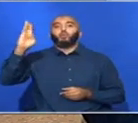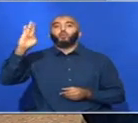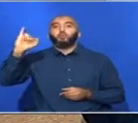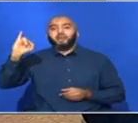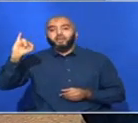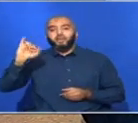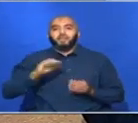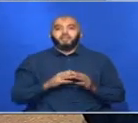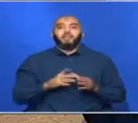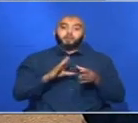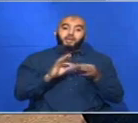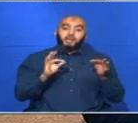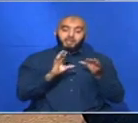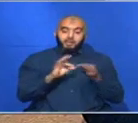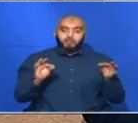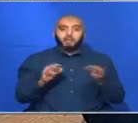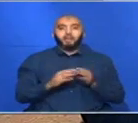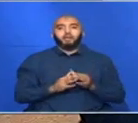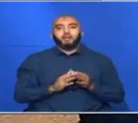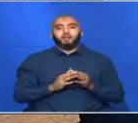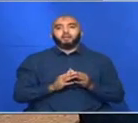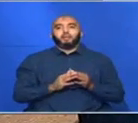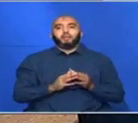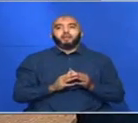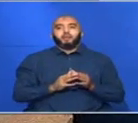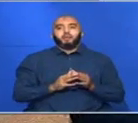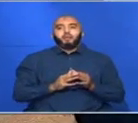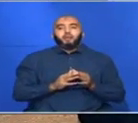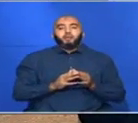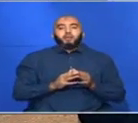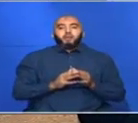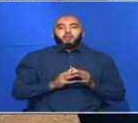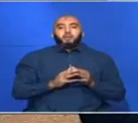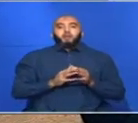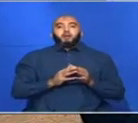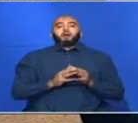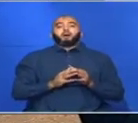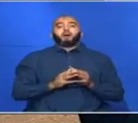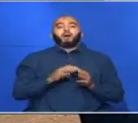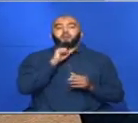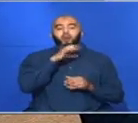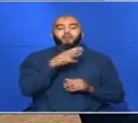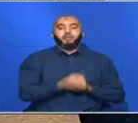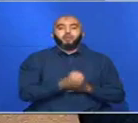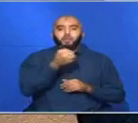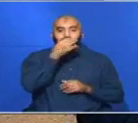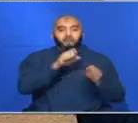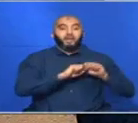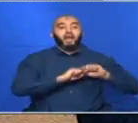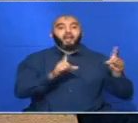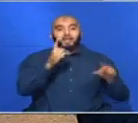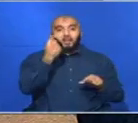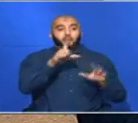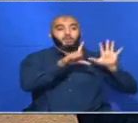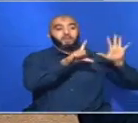توقفنا عند مقام ذكر الله عز وجل وقوله صلى الله عليه وسلم ورجل ذكر الله خاليا ففاضت عينه